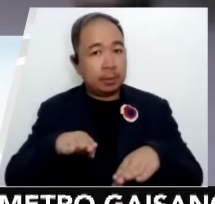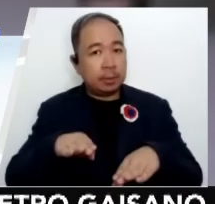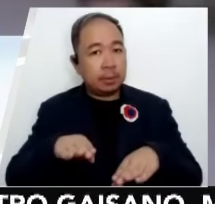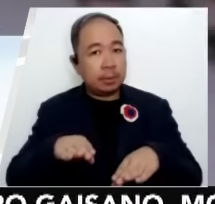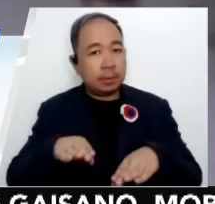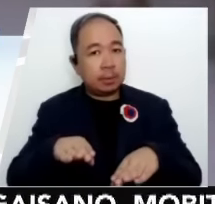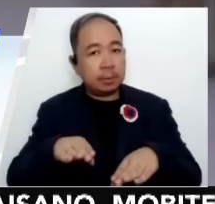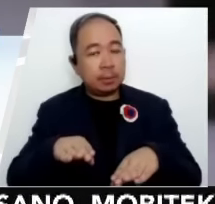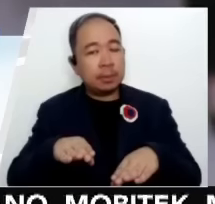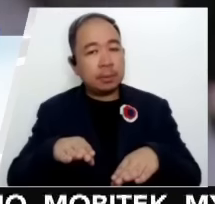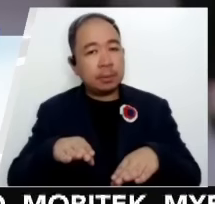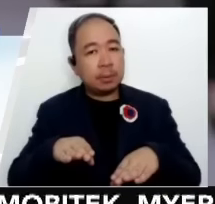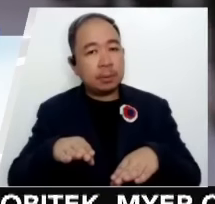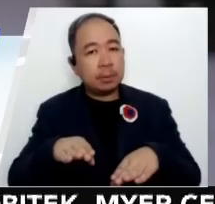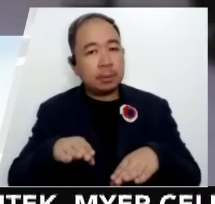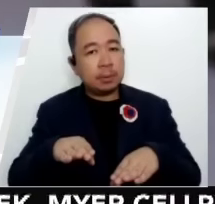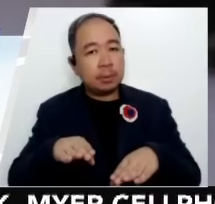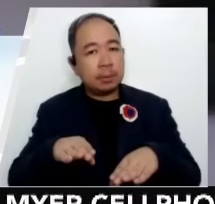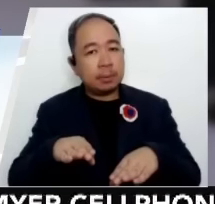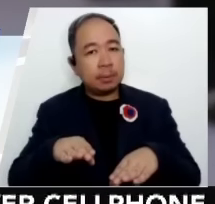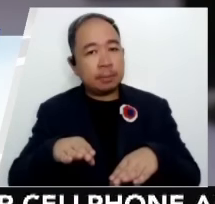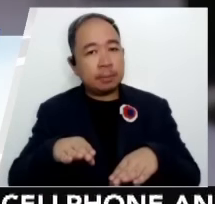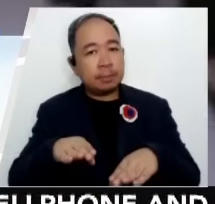he has to face another